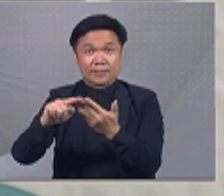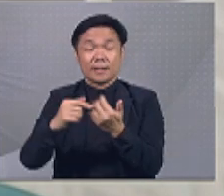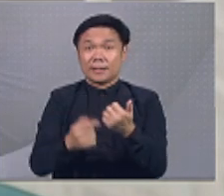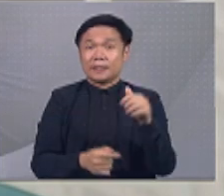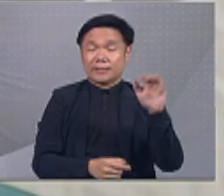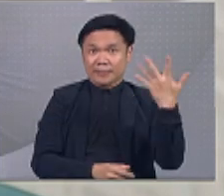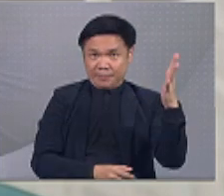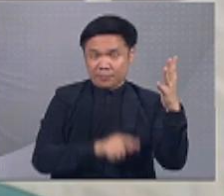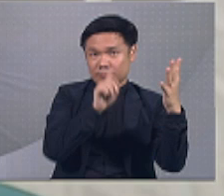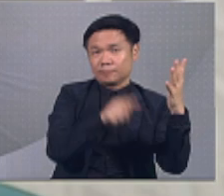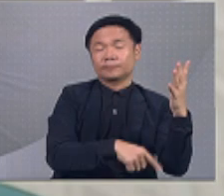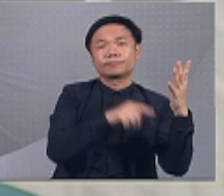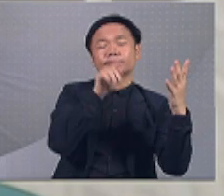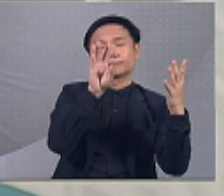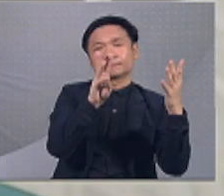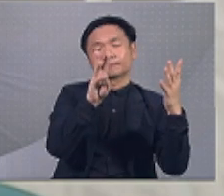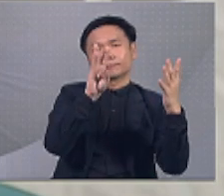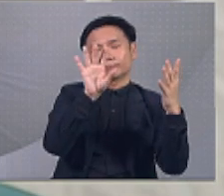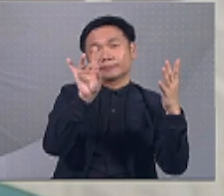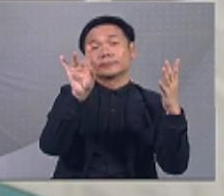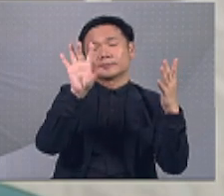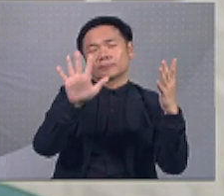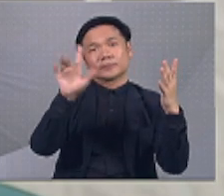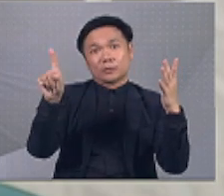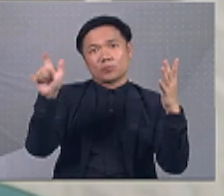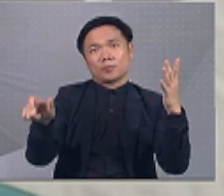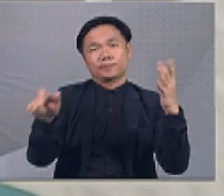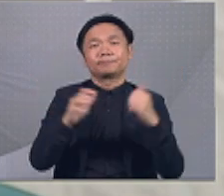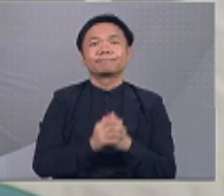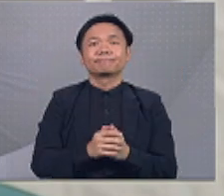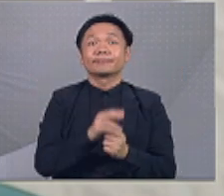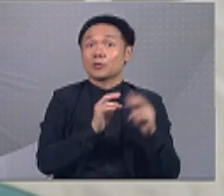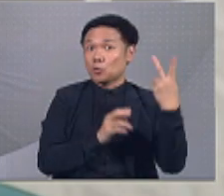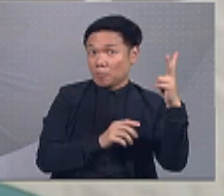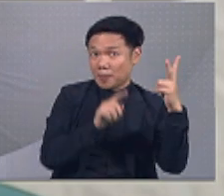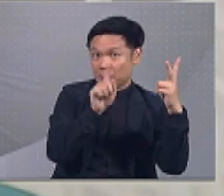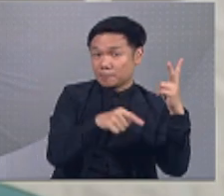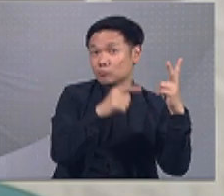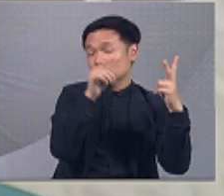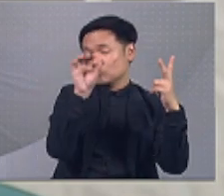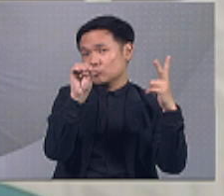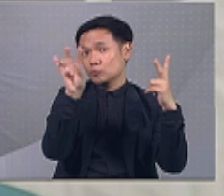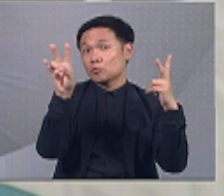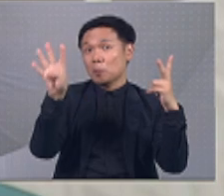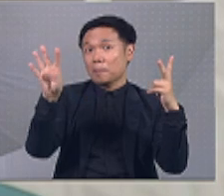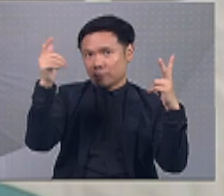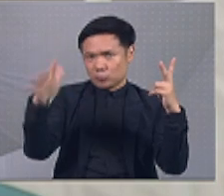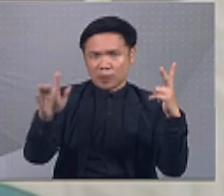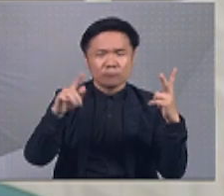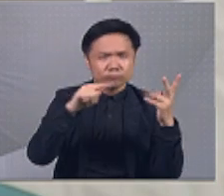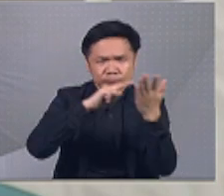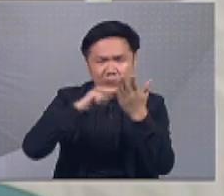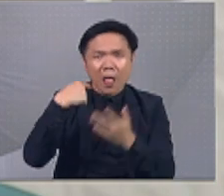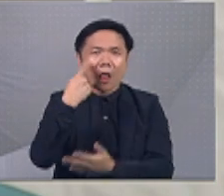dimulai 1861 jumlah sampel yang diambil la22 1974 yang bersamaan dengan